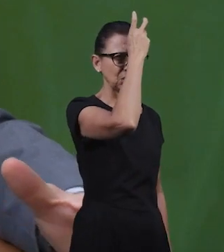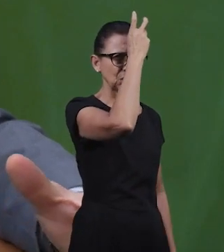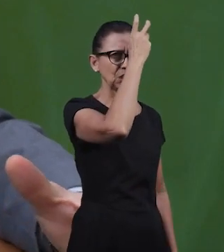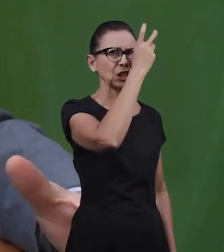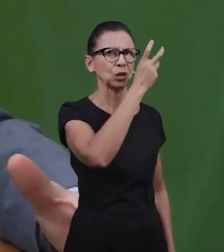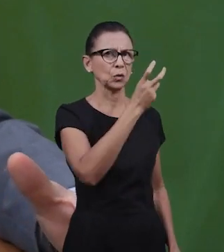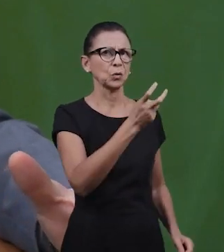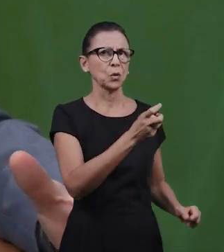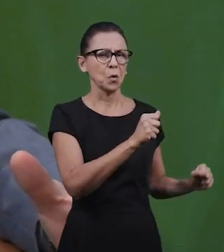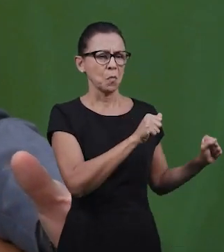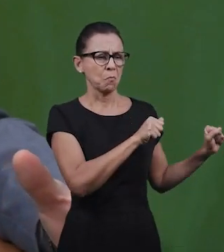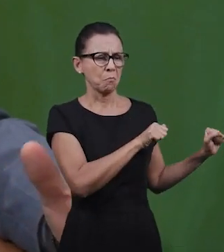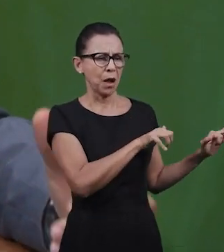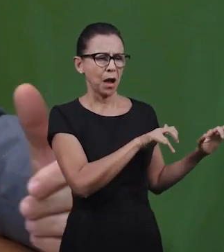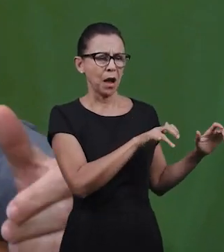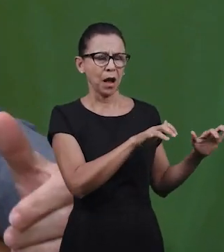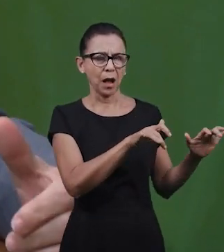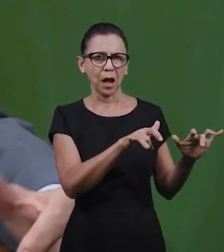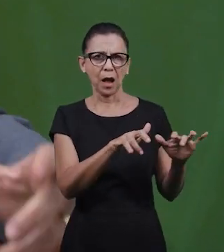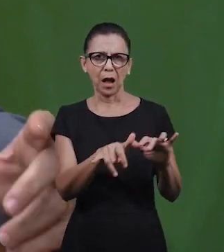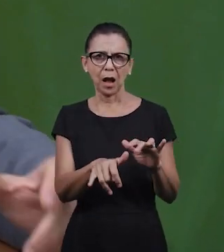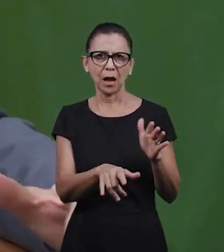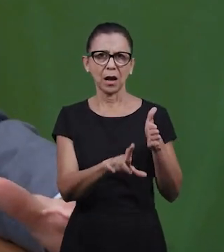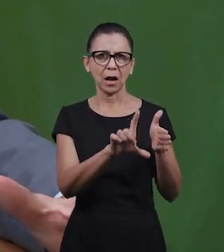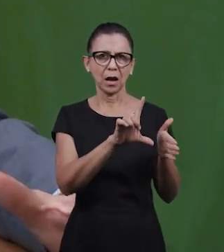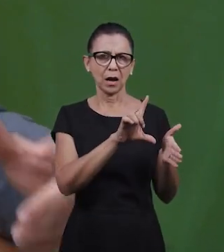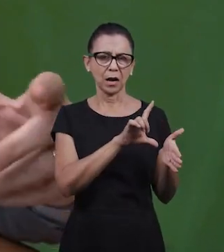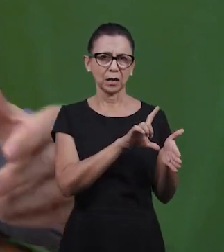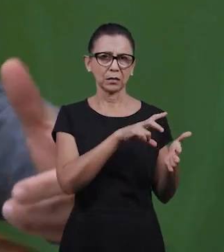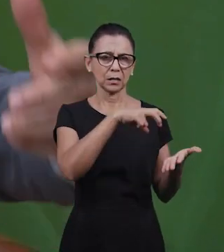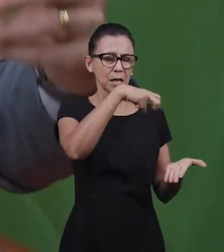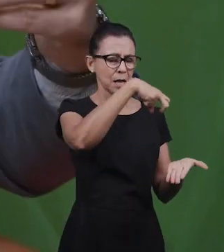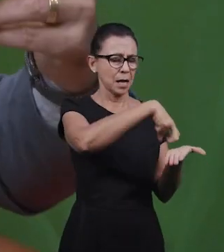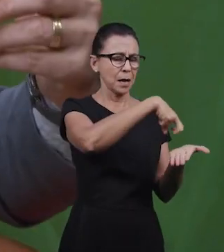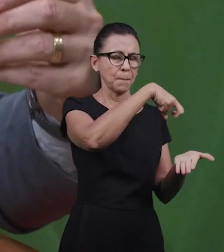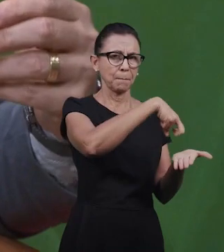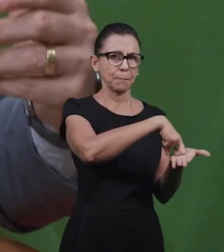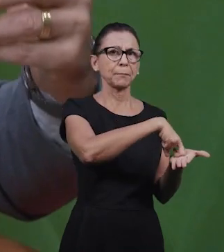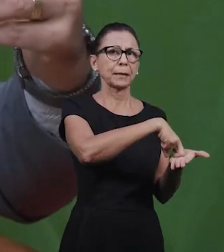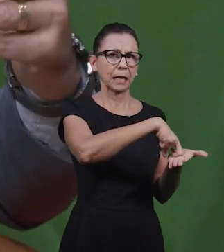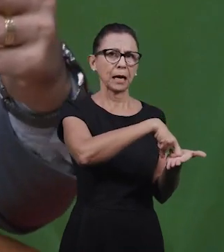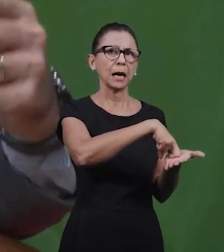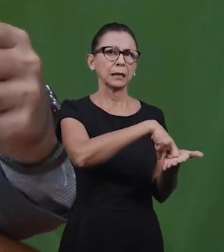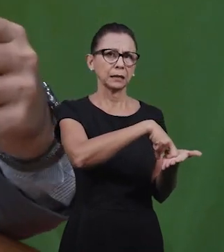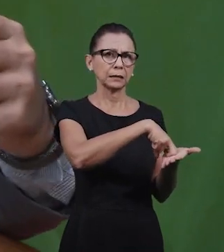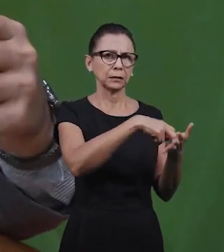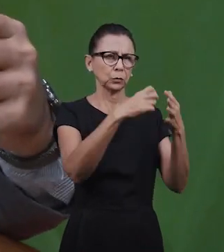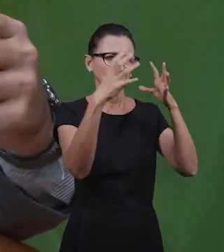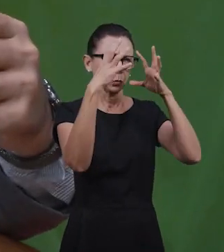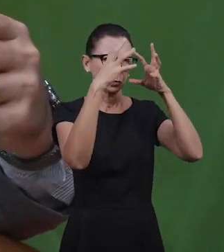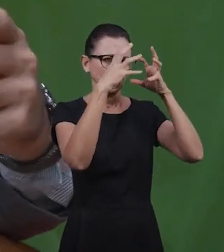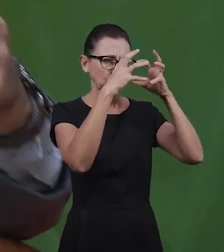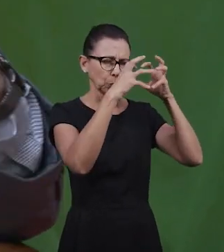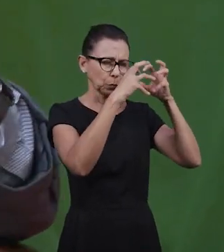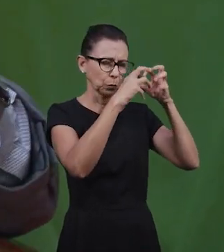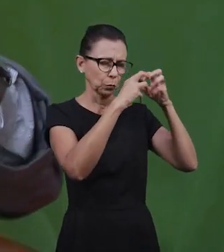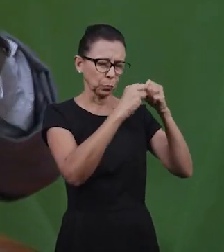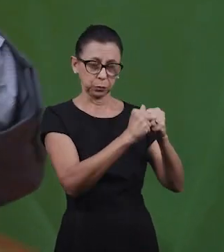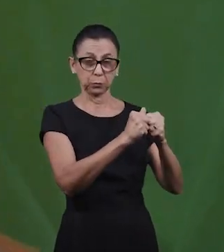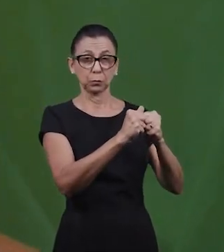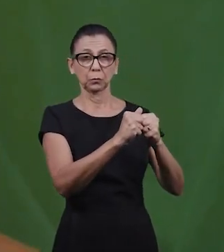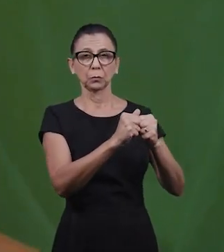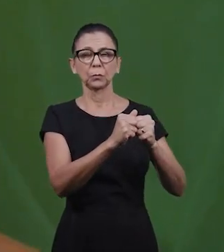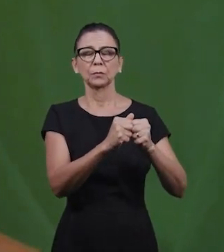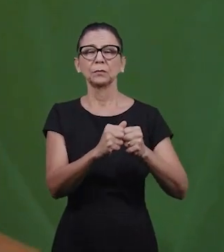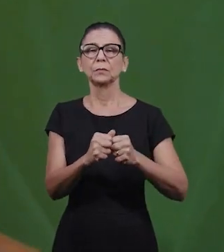avant de partir. La dernière plaie des premiers-nés qui a permis la sortie a été précédée par la plaie des ténèbres.